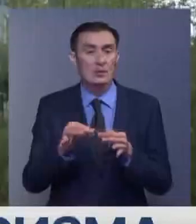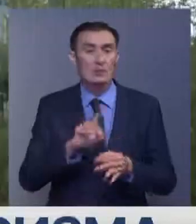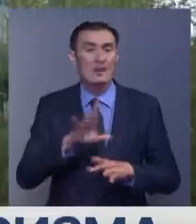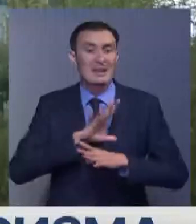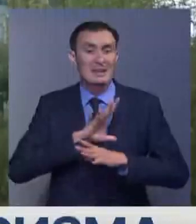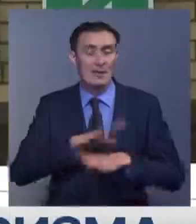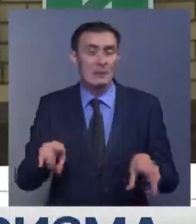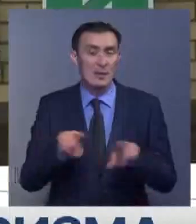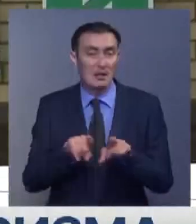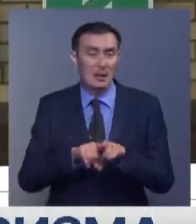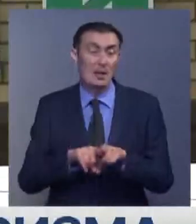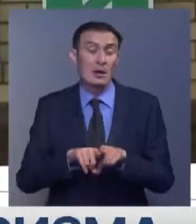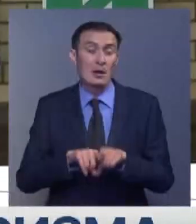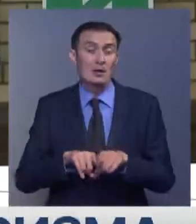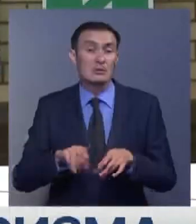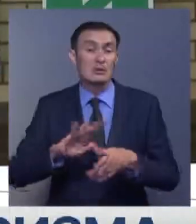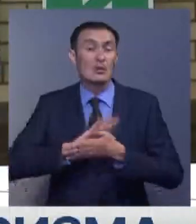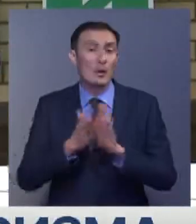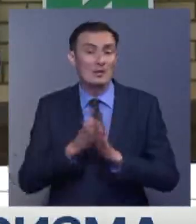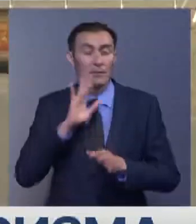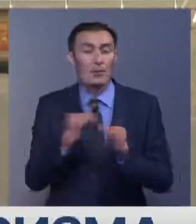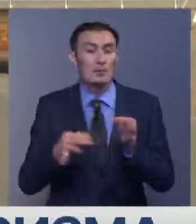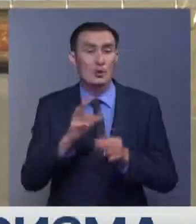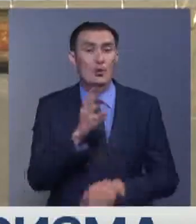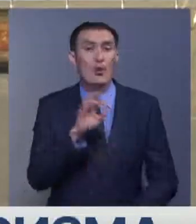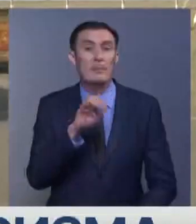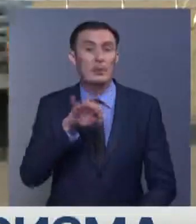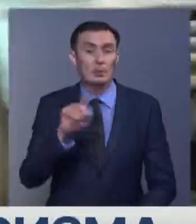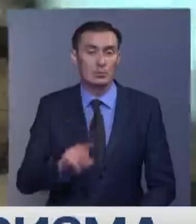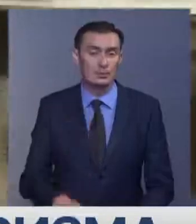известного озера Кубейтуз. Артем Грапов, Ермек Мухамедьяров, Кустанайская область, Хабар 24.